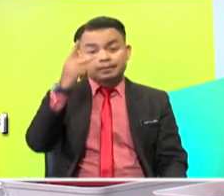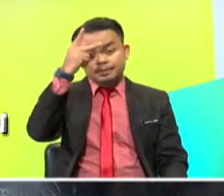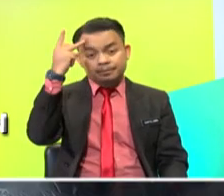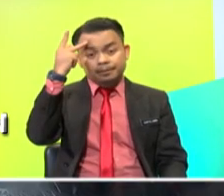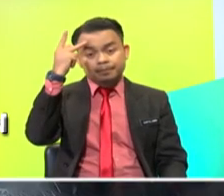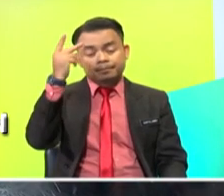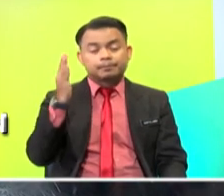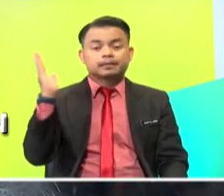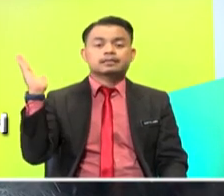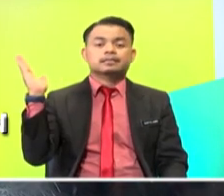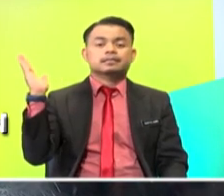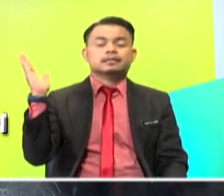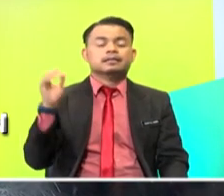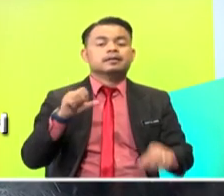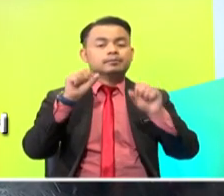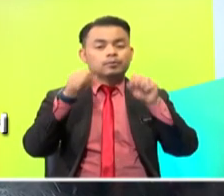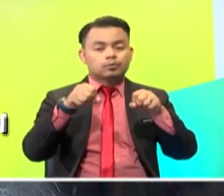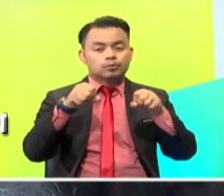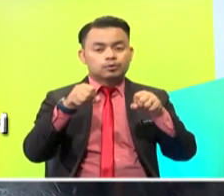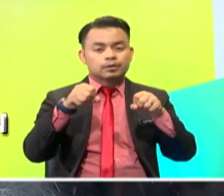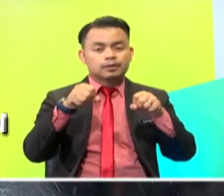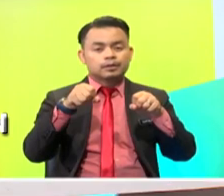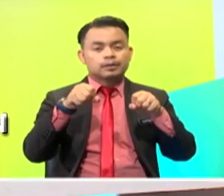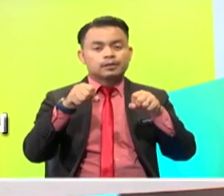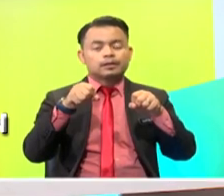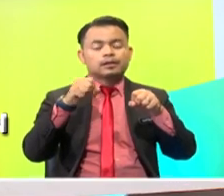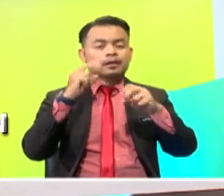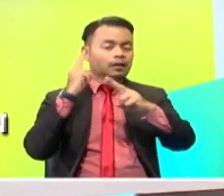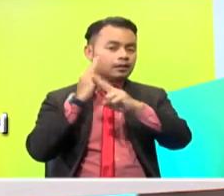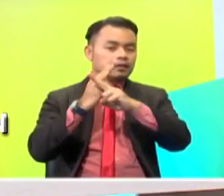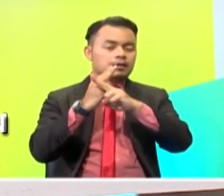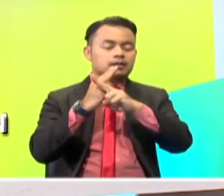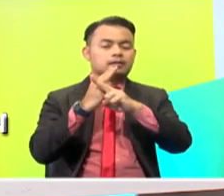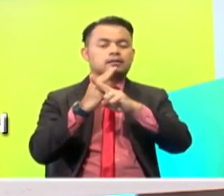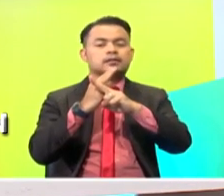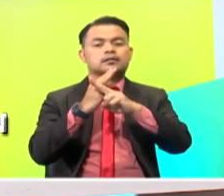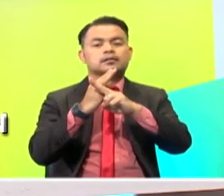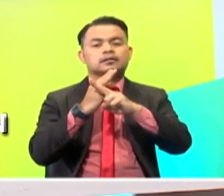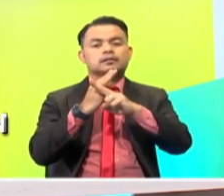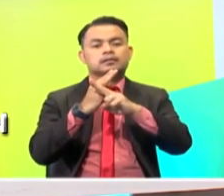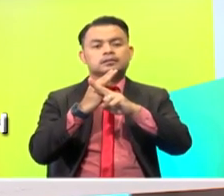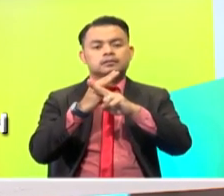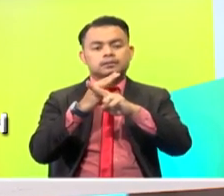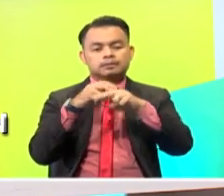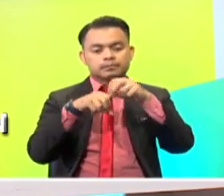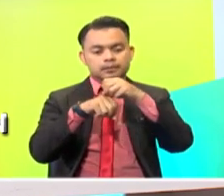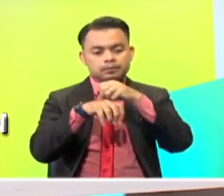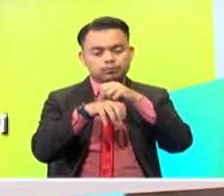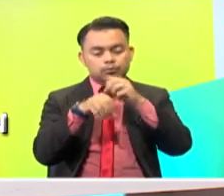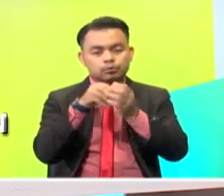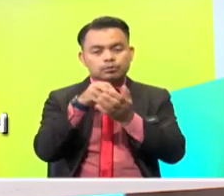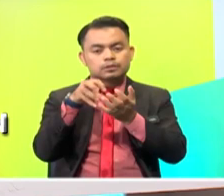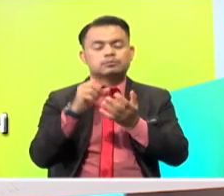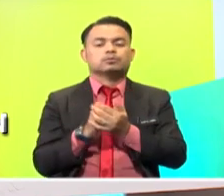bekas tidak dari ini akan menghalang serangga prosa seperti semut untuk masuk ke dalam bekas ini